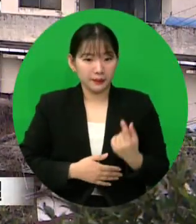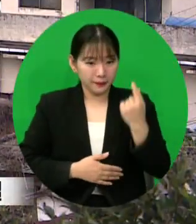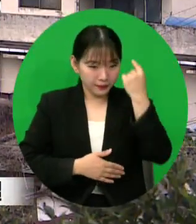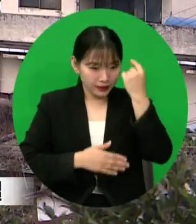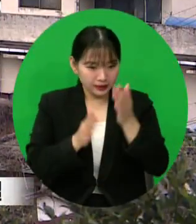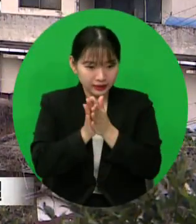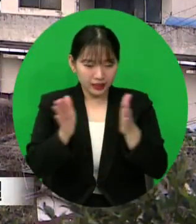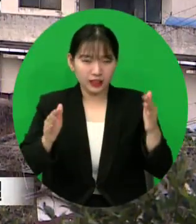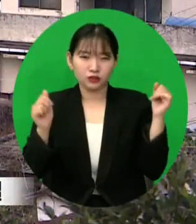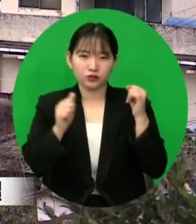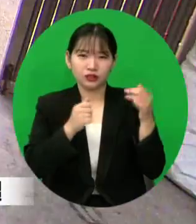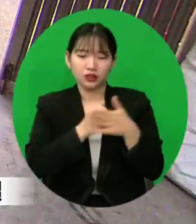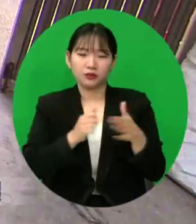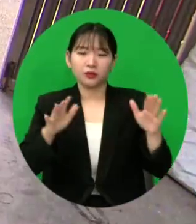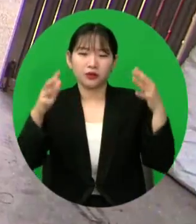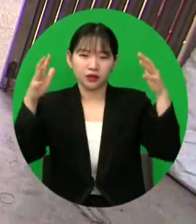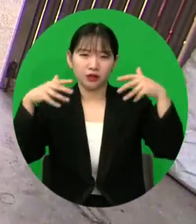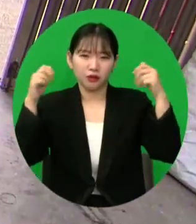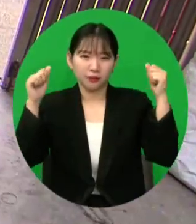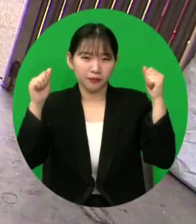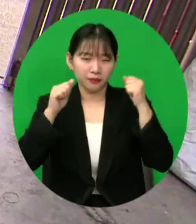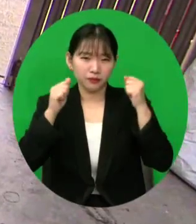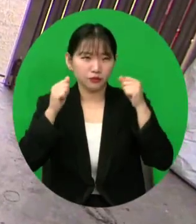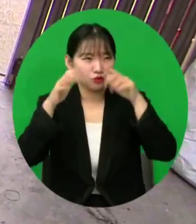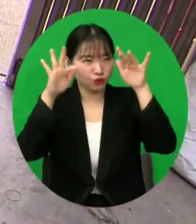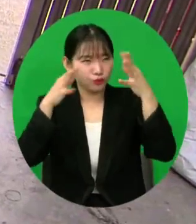찾아온 한파에 올겨울 많은 눈마저